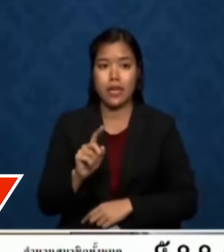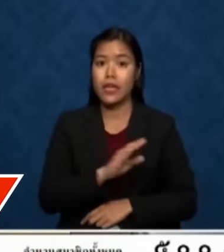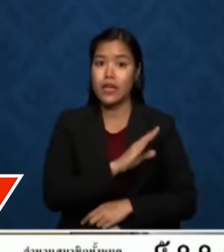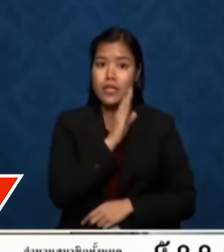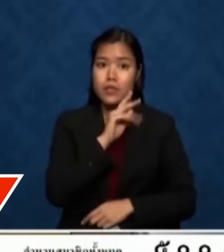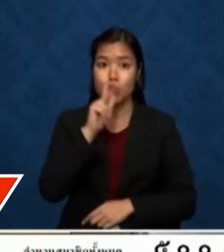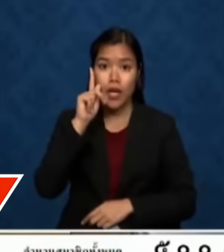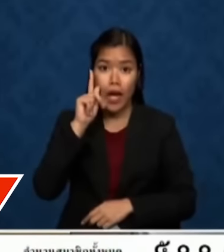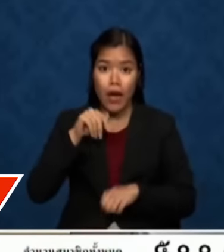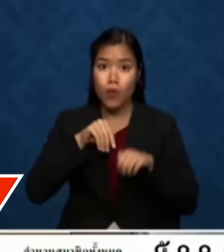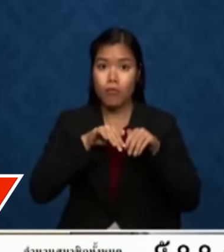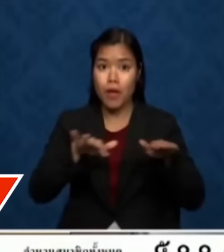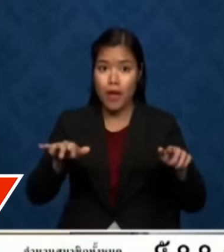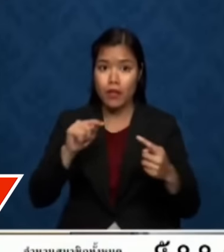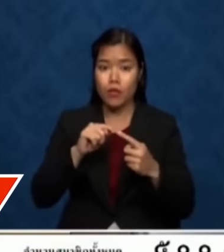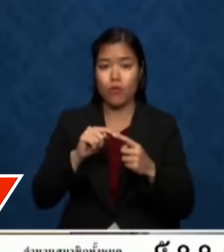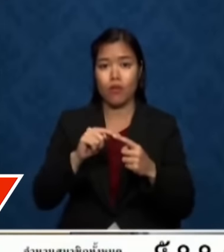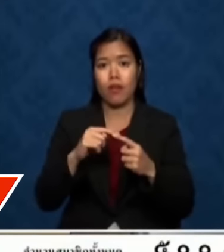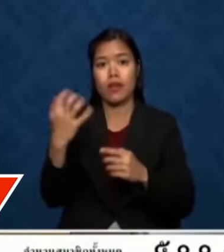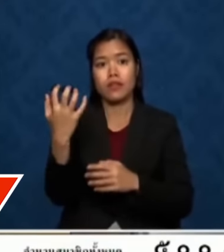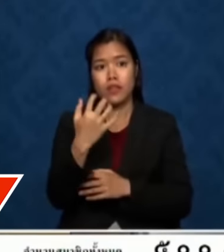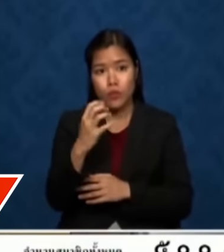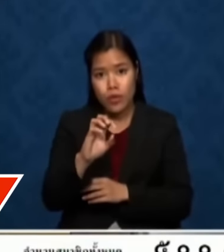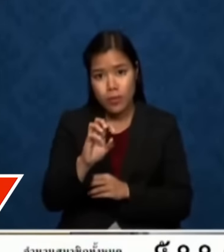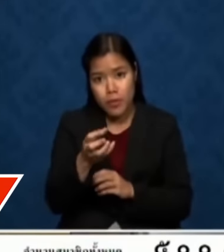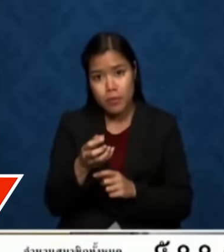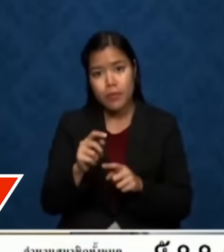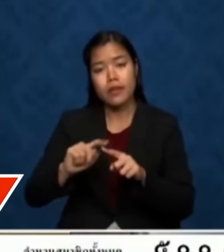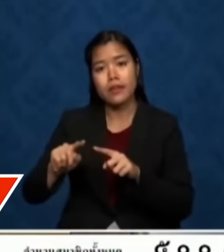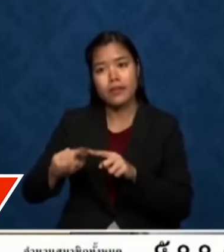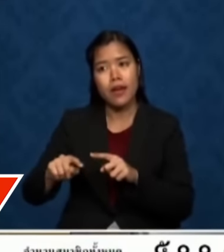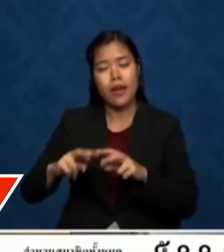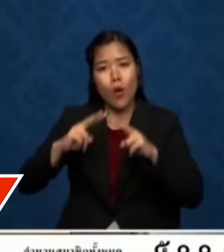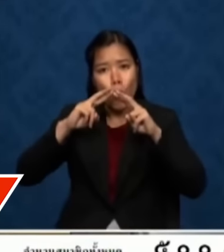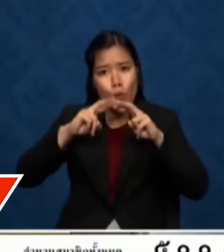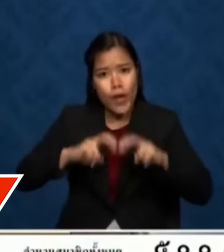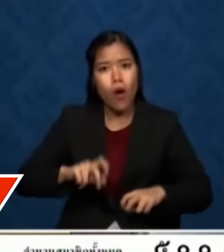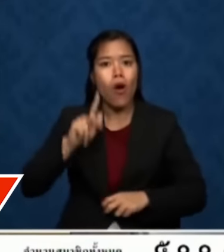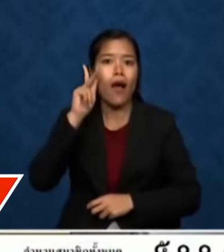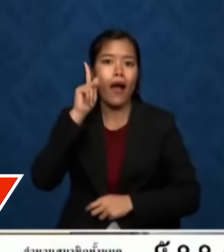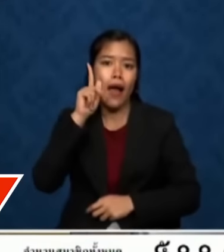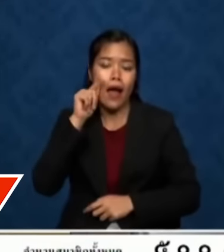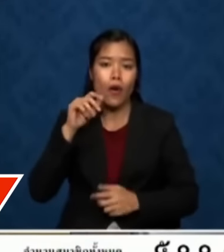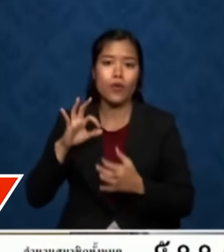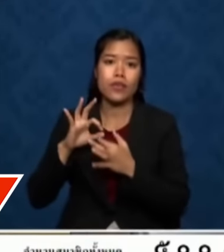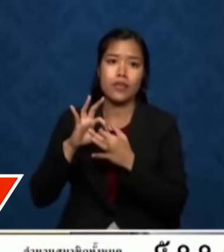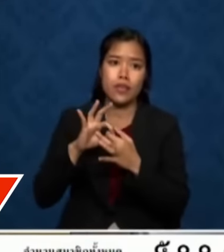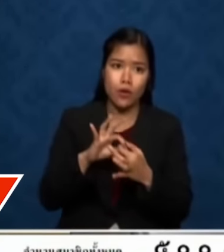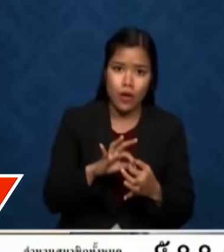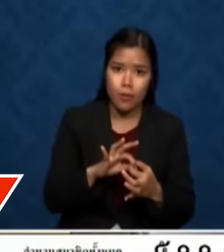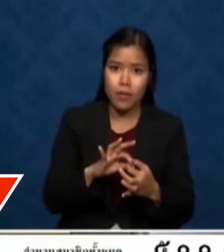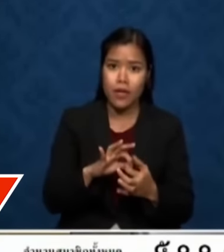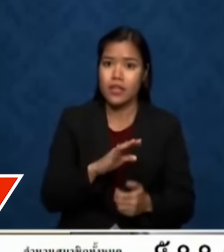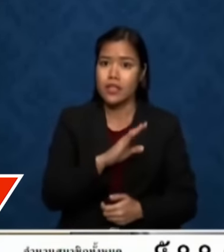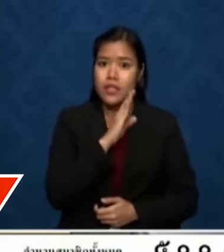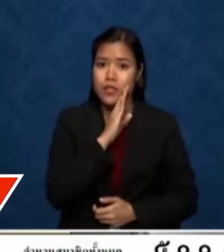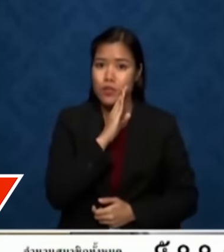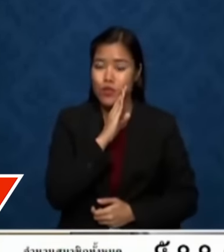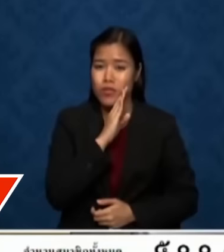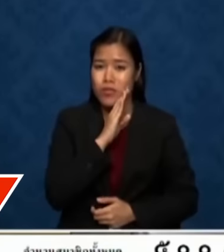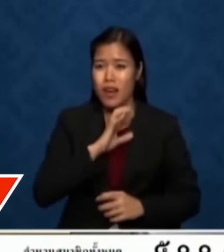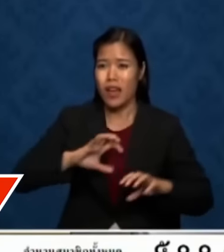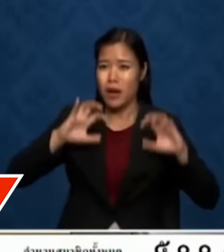อข่าวและมีรายการที่จะวิเคราะห์ข่าวเกี่ยวกับประเด็นที่จะทำให้รัฐบาลไม่พึงพอใ